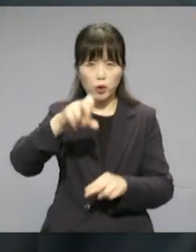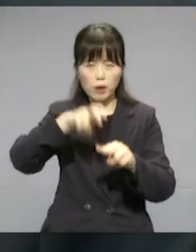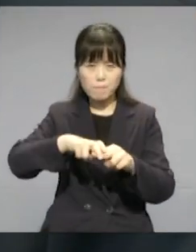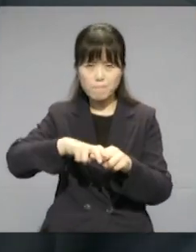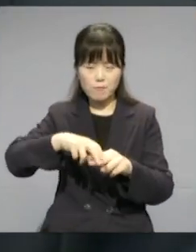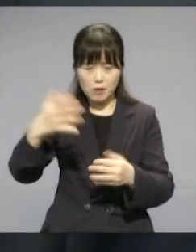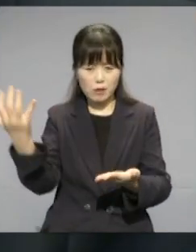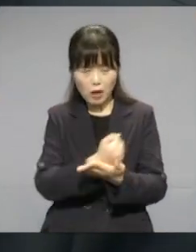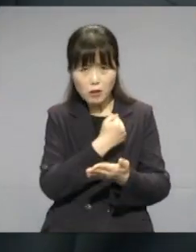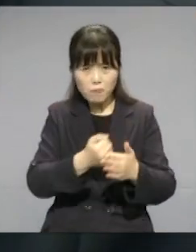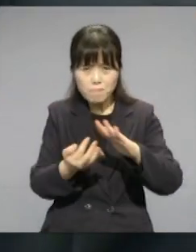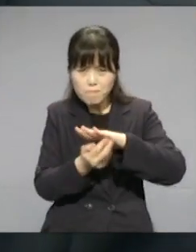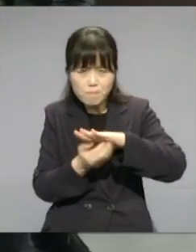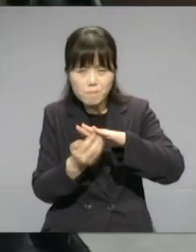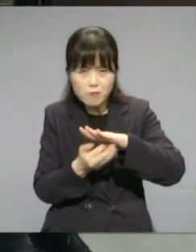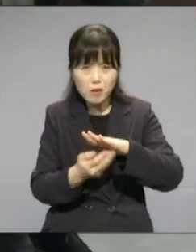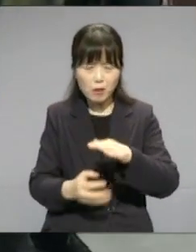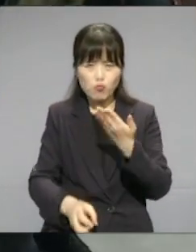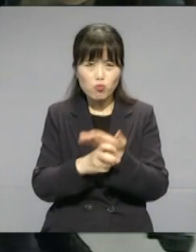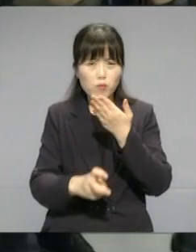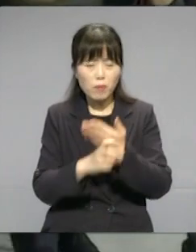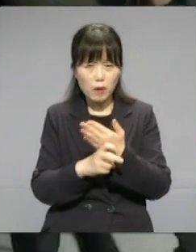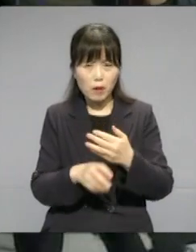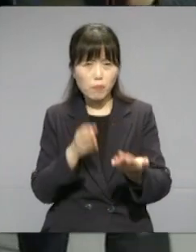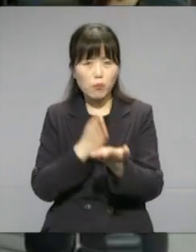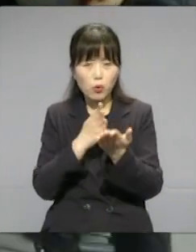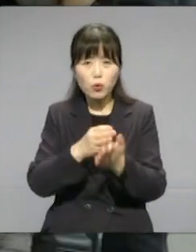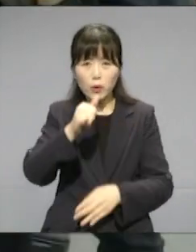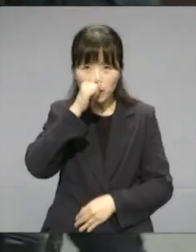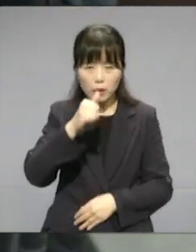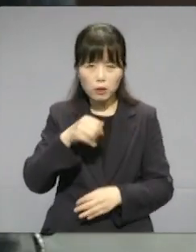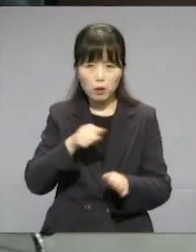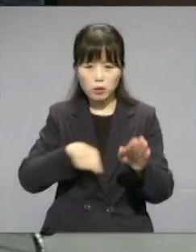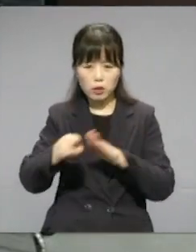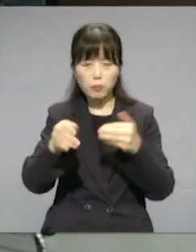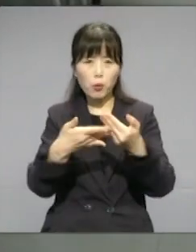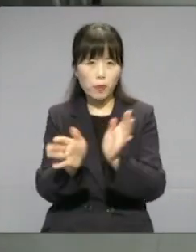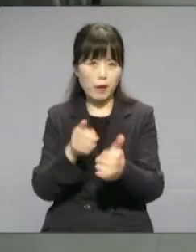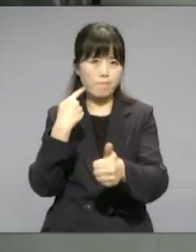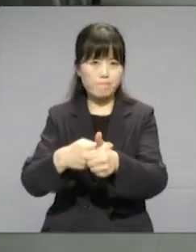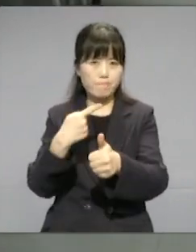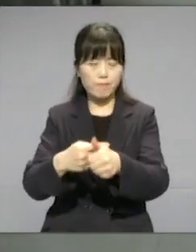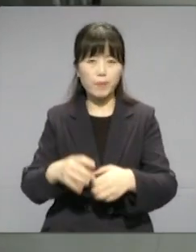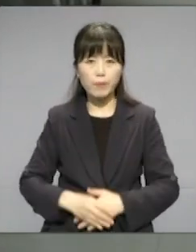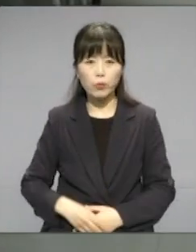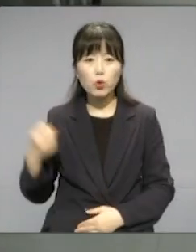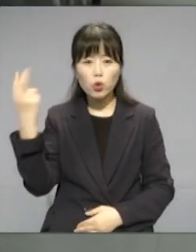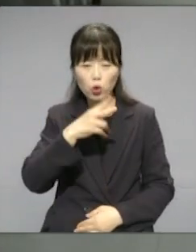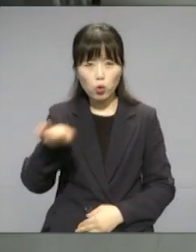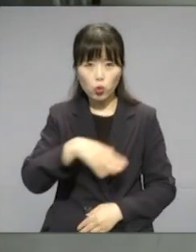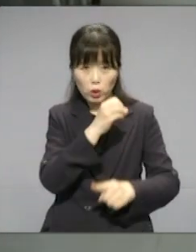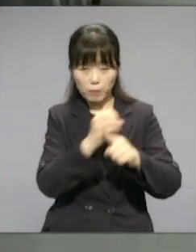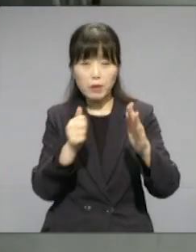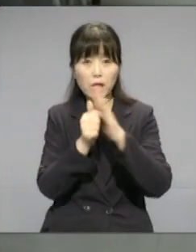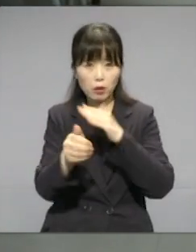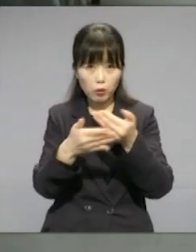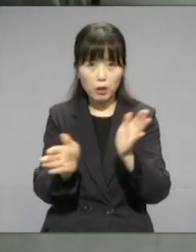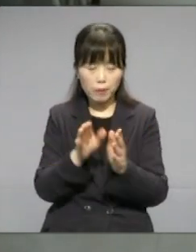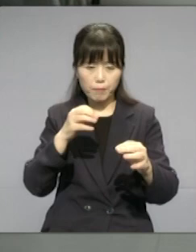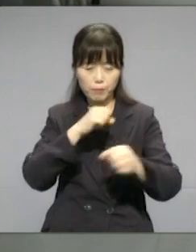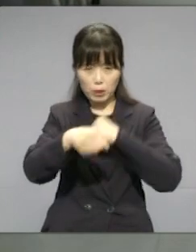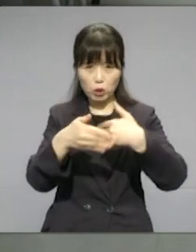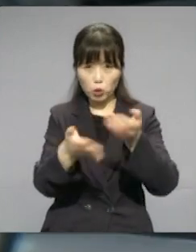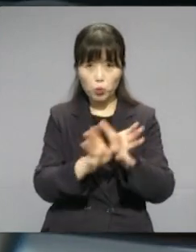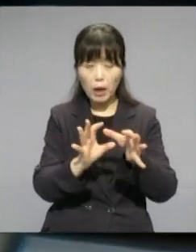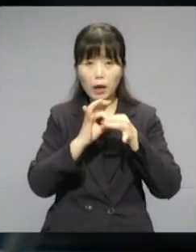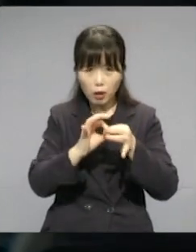음험한 뒷거래 등이 이루어지고 있다는 보도들이 있다며 진보당을 집습니다 우리 비례 정당은 민주당 계열의